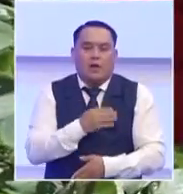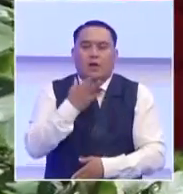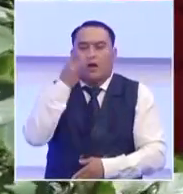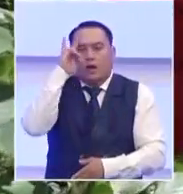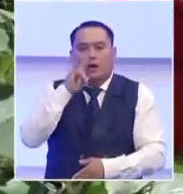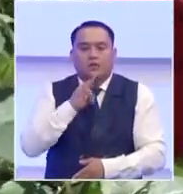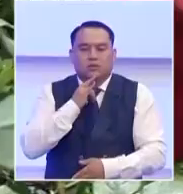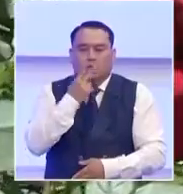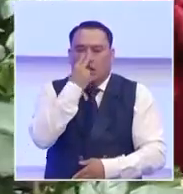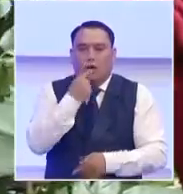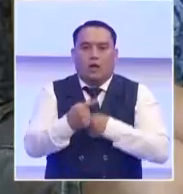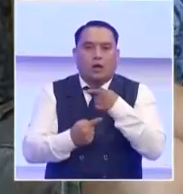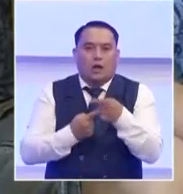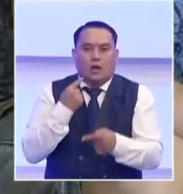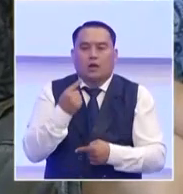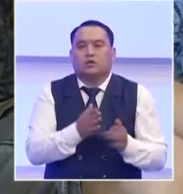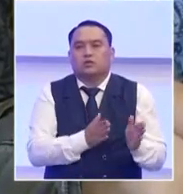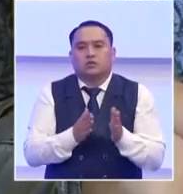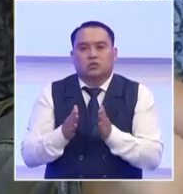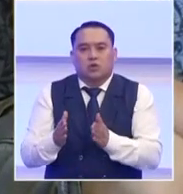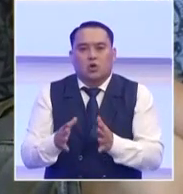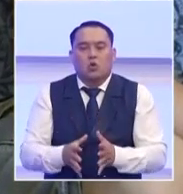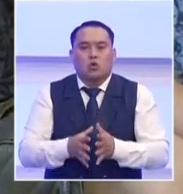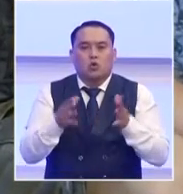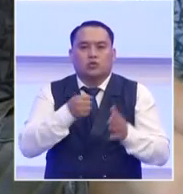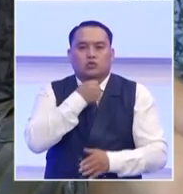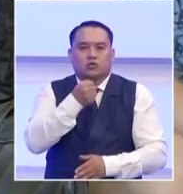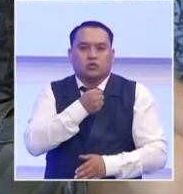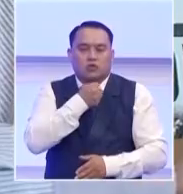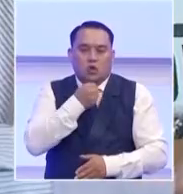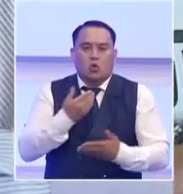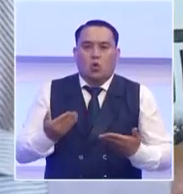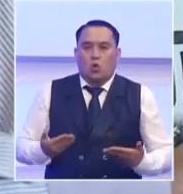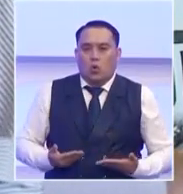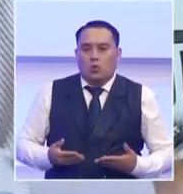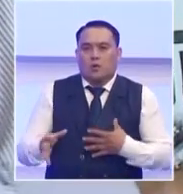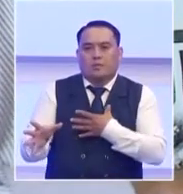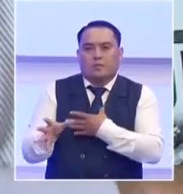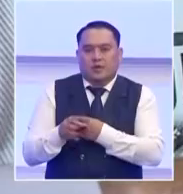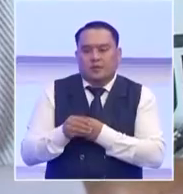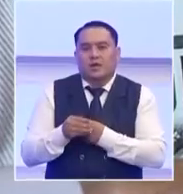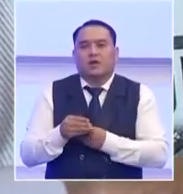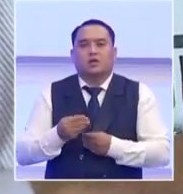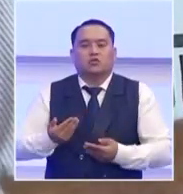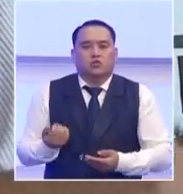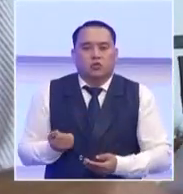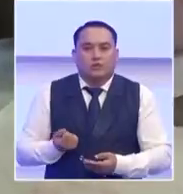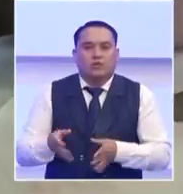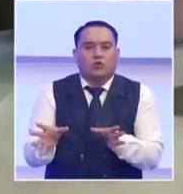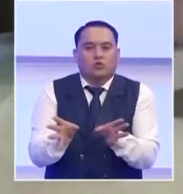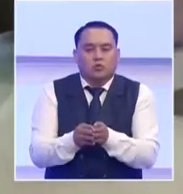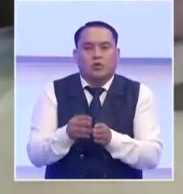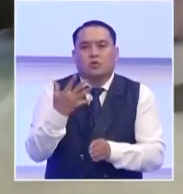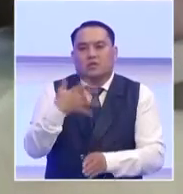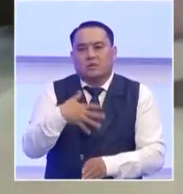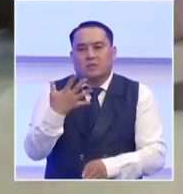мен әдеп ғұрып биік сақталған шаңырақтың үлкені Несіпбай ата. Өмірлік жолдасы Бәтжан Оразбаева мен отау құрғанына